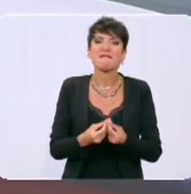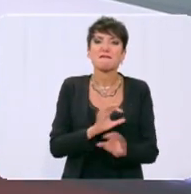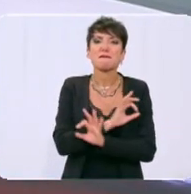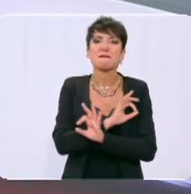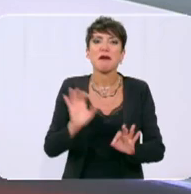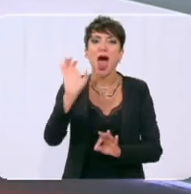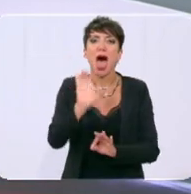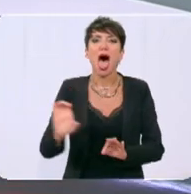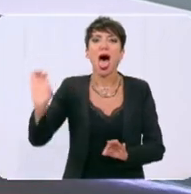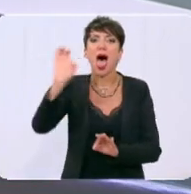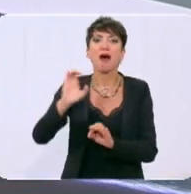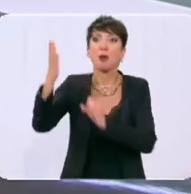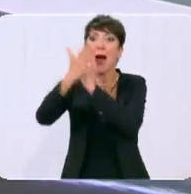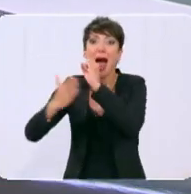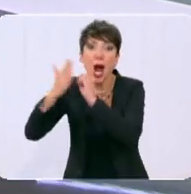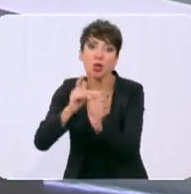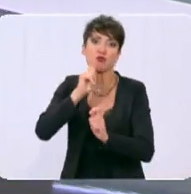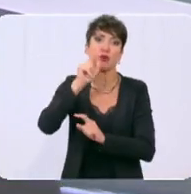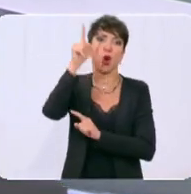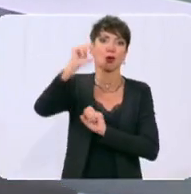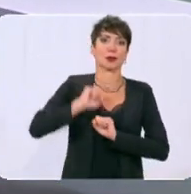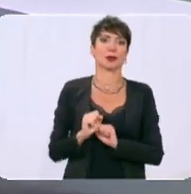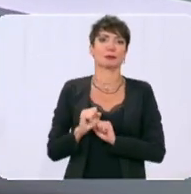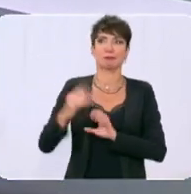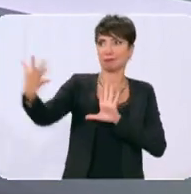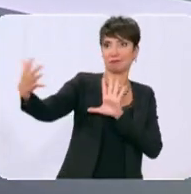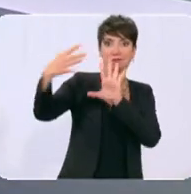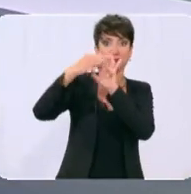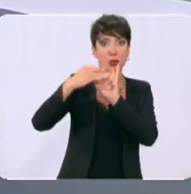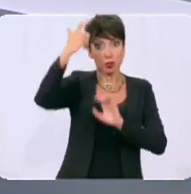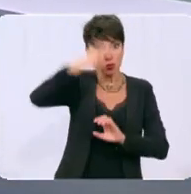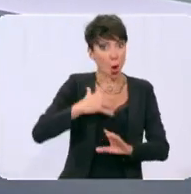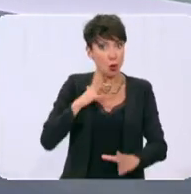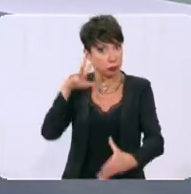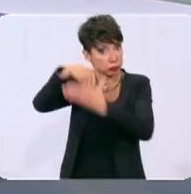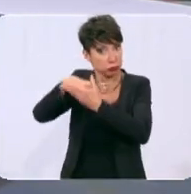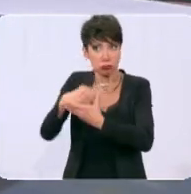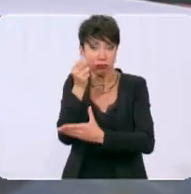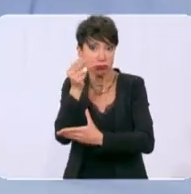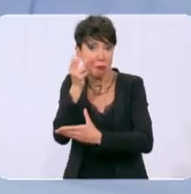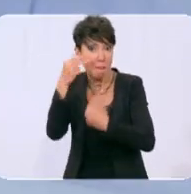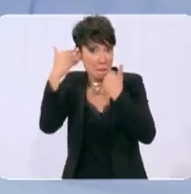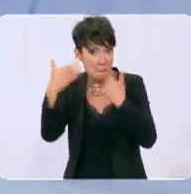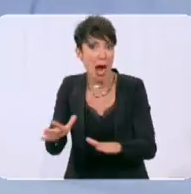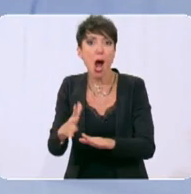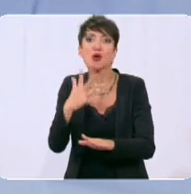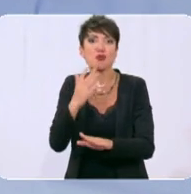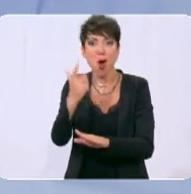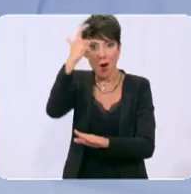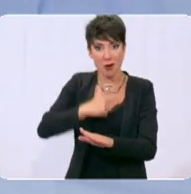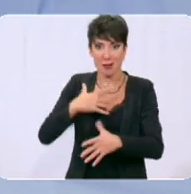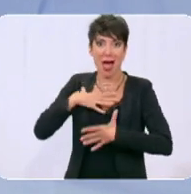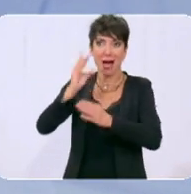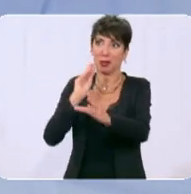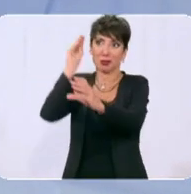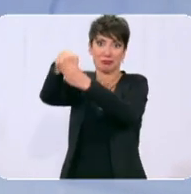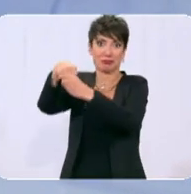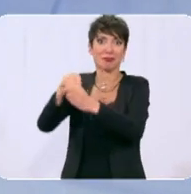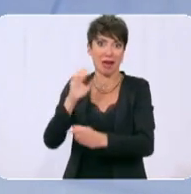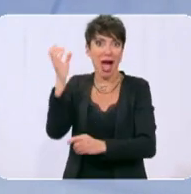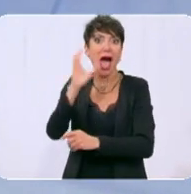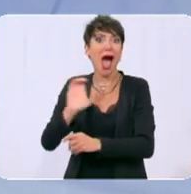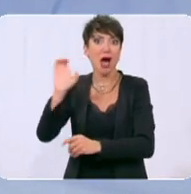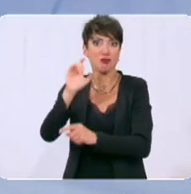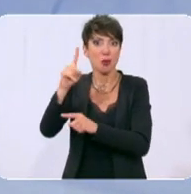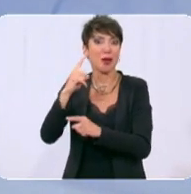ευρωπαϊκή αγροτική πολιτική, την οποία εμέσως είχα παρακολουθήσει με την προγενέστερη ιδιότητά μου του Επιτρόπου mm-hmm. και θέλω να πιστεύω ότι θα μπορέσουμε